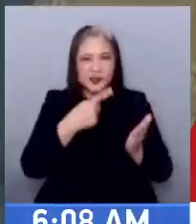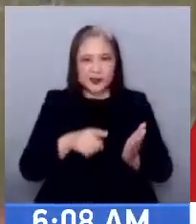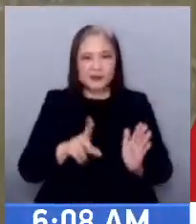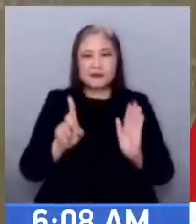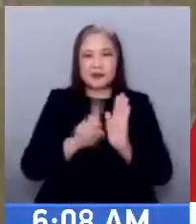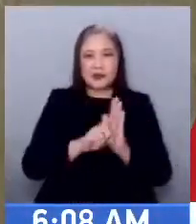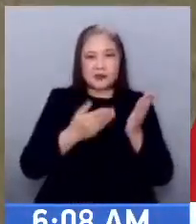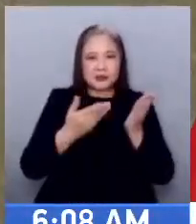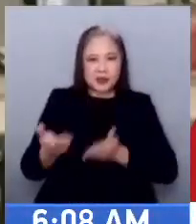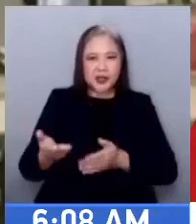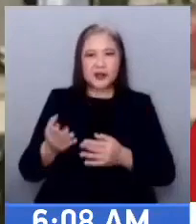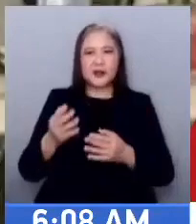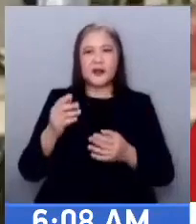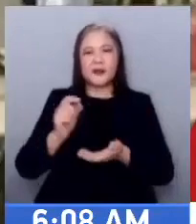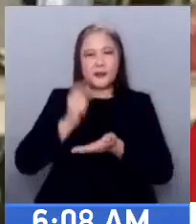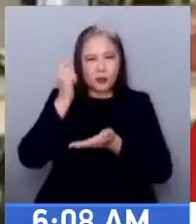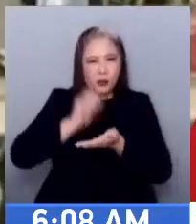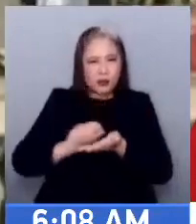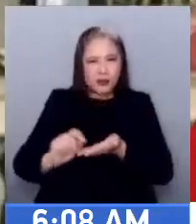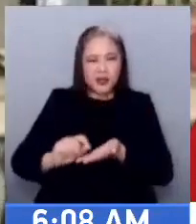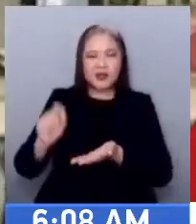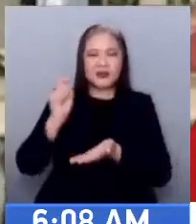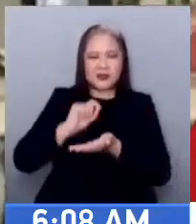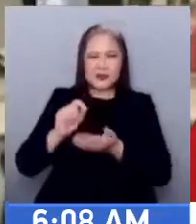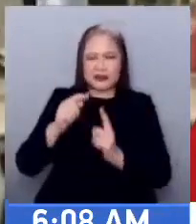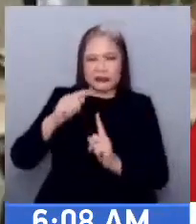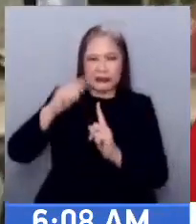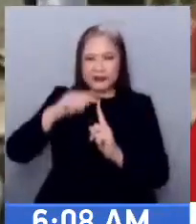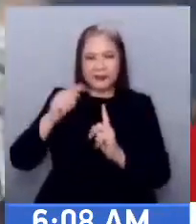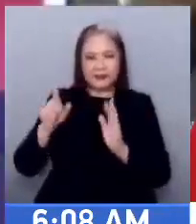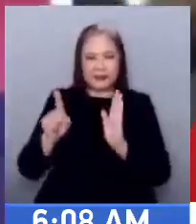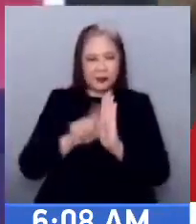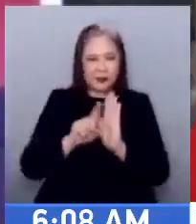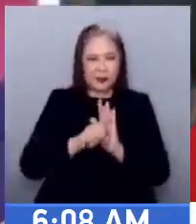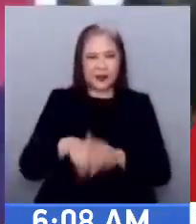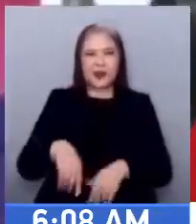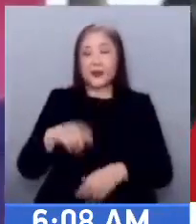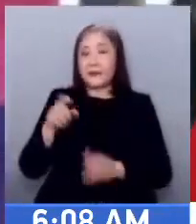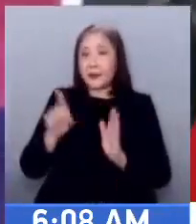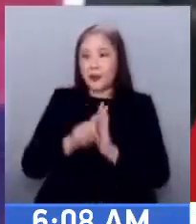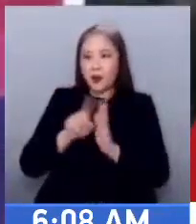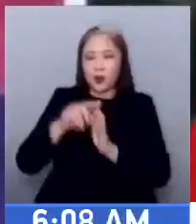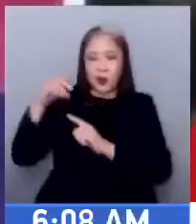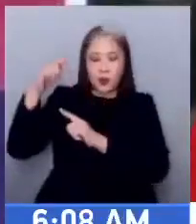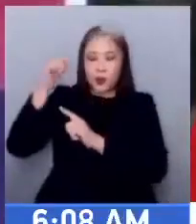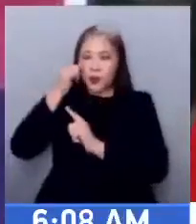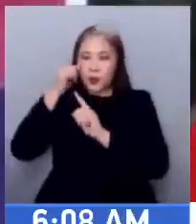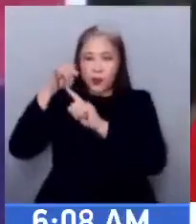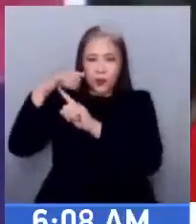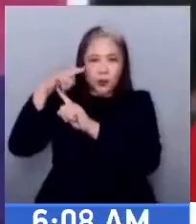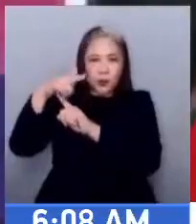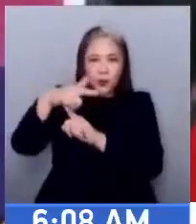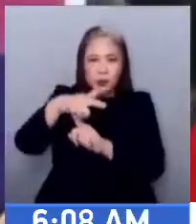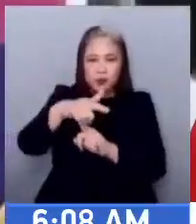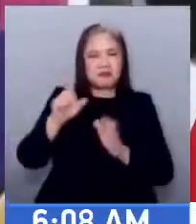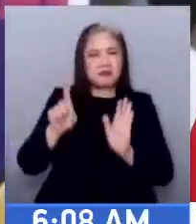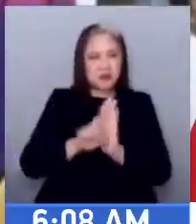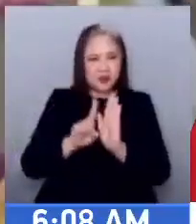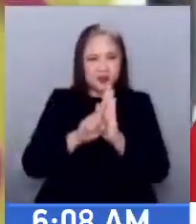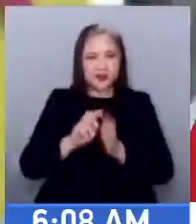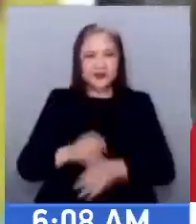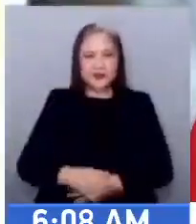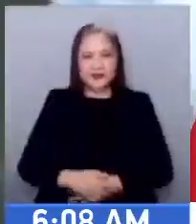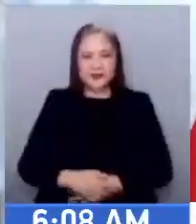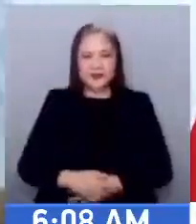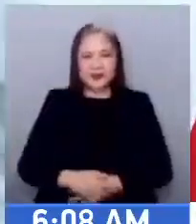marker at backpack. Bawal ding magpalipad ng drones. Pansamantala namang pinutol ng NTC ang signal sa mga lugar